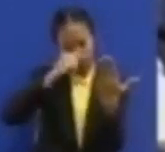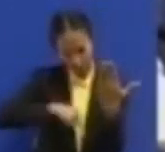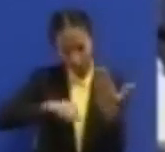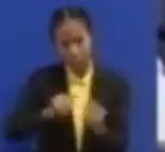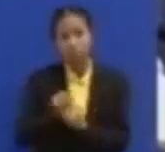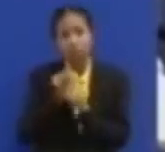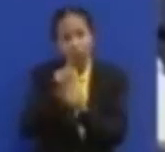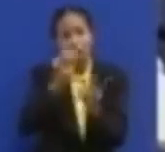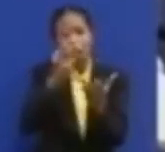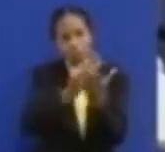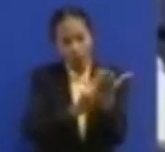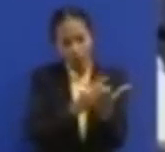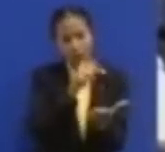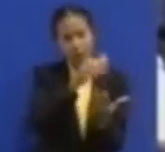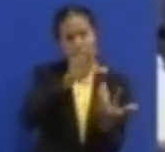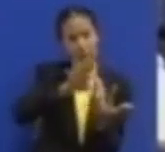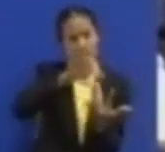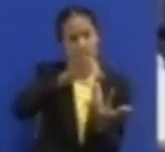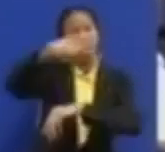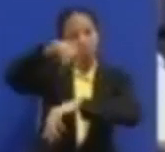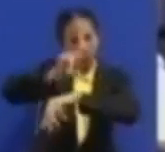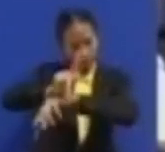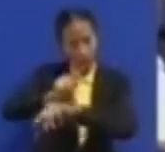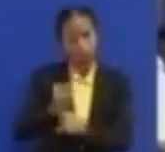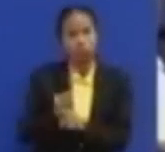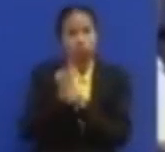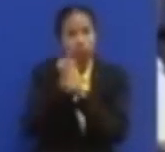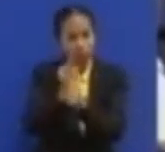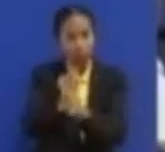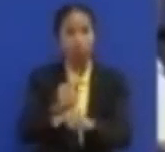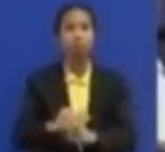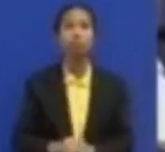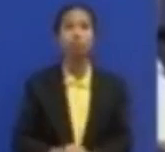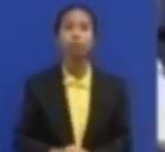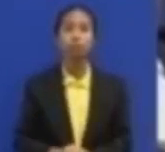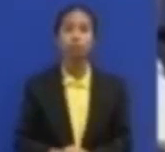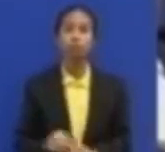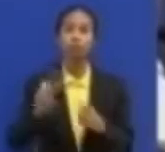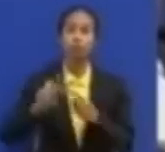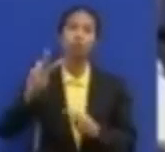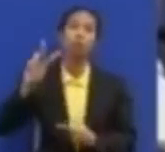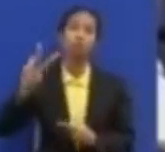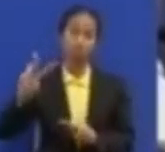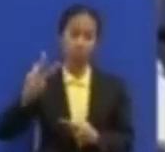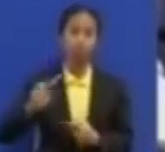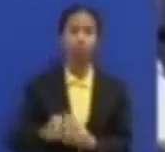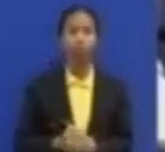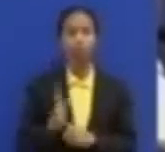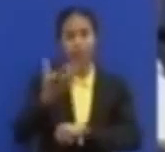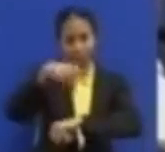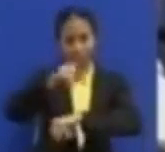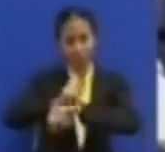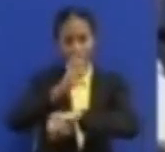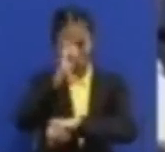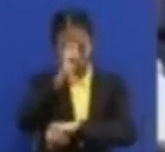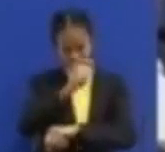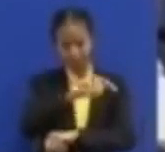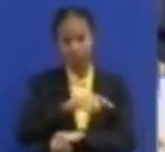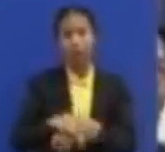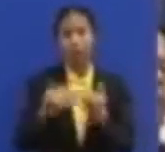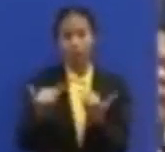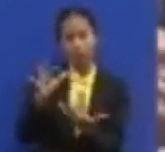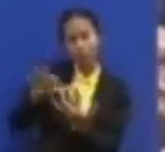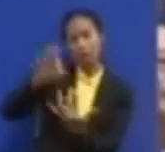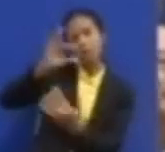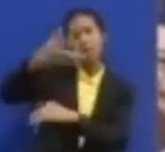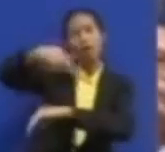ปในการเลือกประธานสภาผู้แทนราษฎรครับประการที่สองท่านประธานที่เคารพครับการเลือกประธานสภาผู้แทนราษฎ